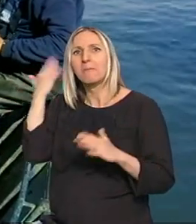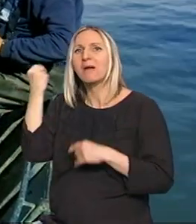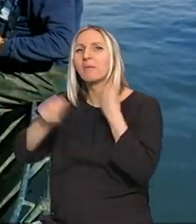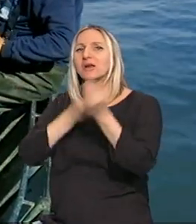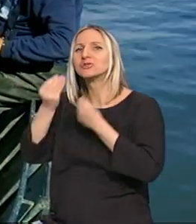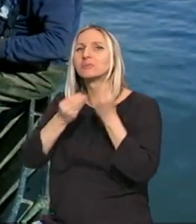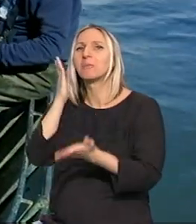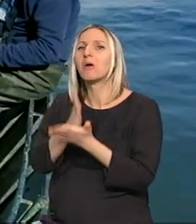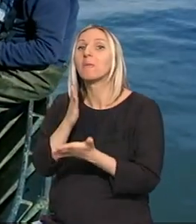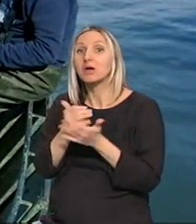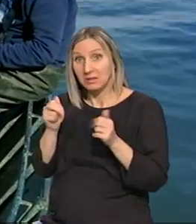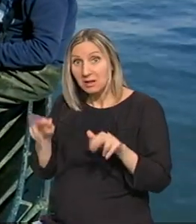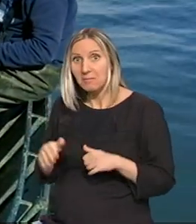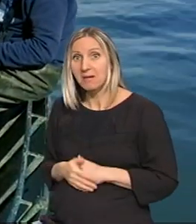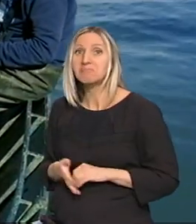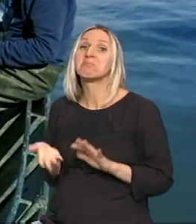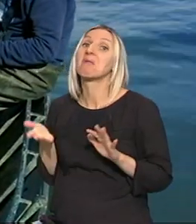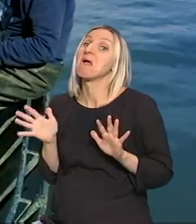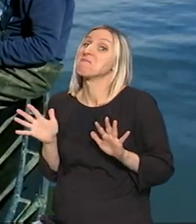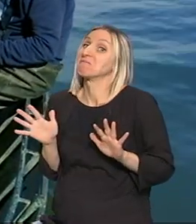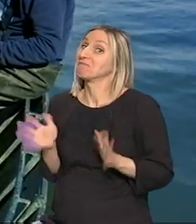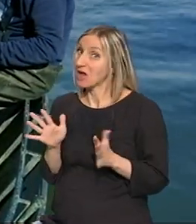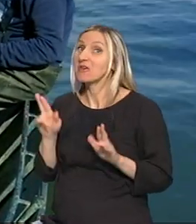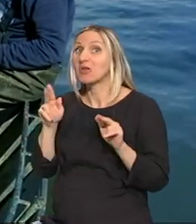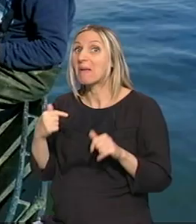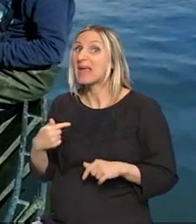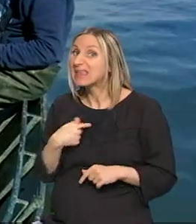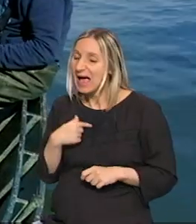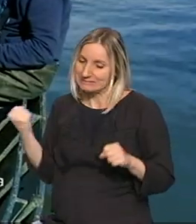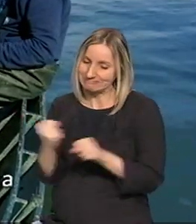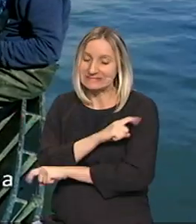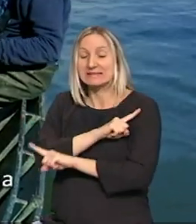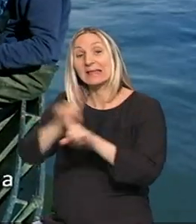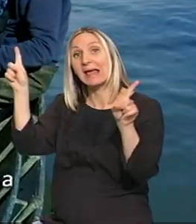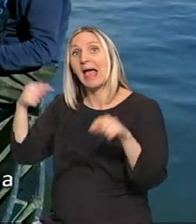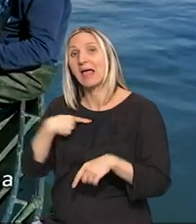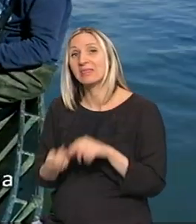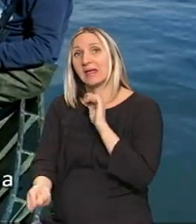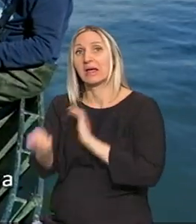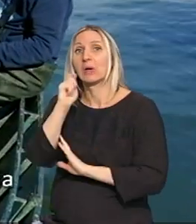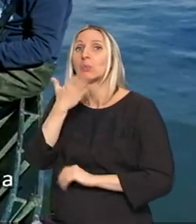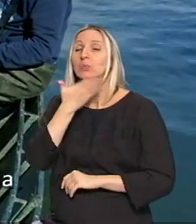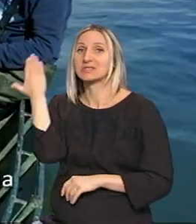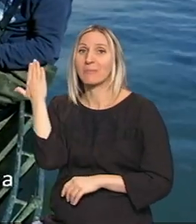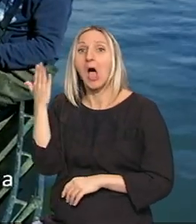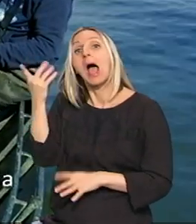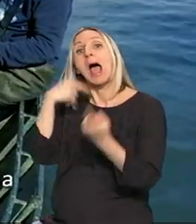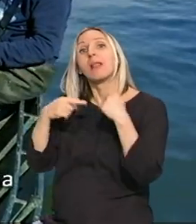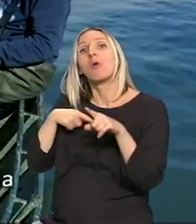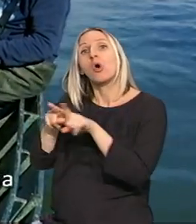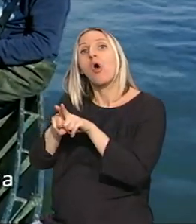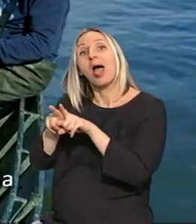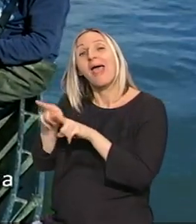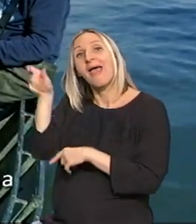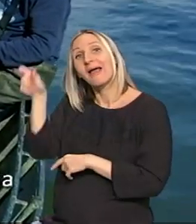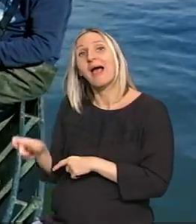Pa verovatno i Hiva. Ja do duše nikad to nisam uhvatio. Ali moj kolega Laza je